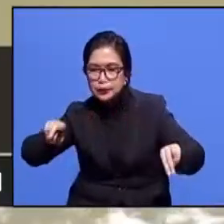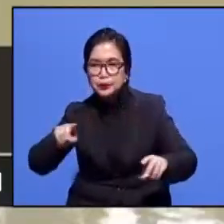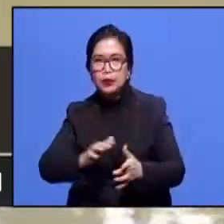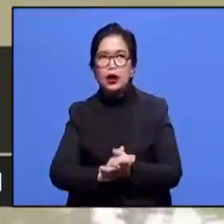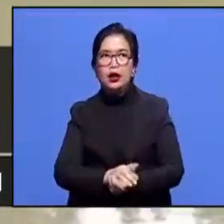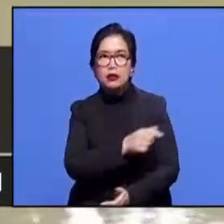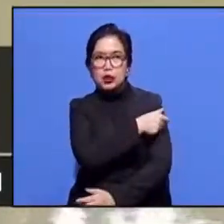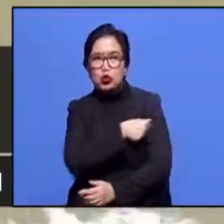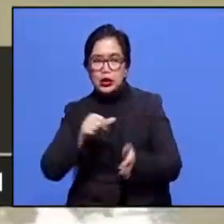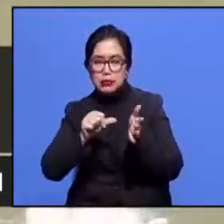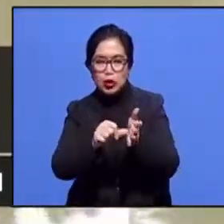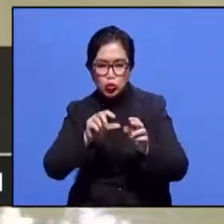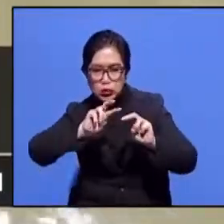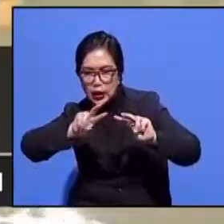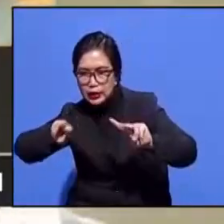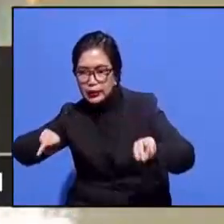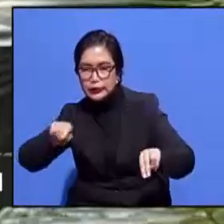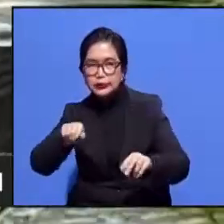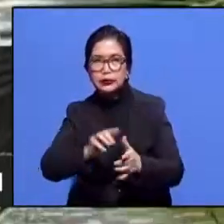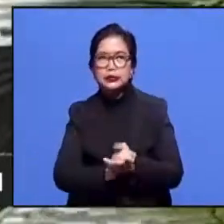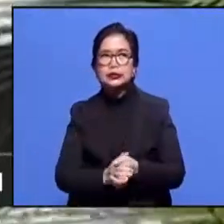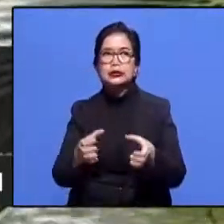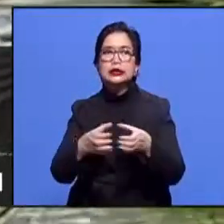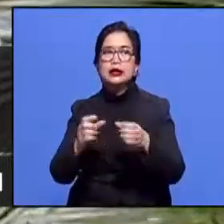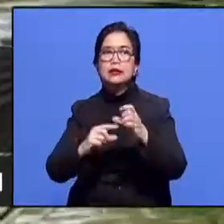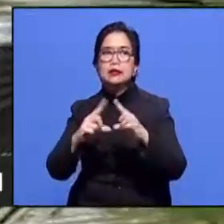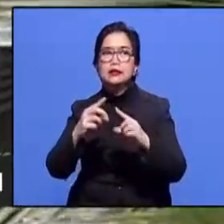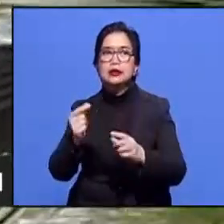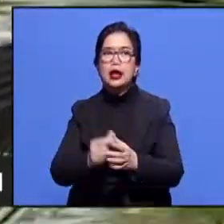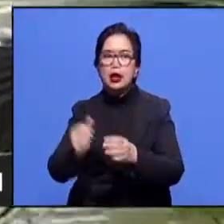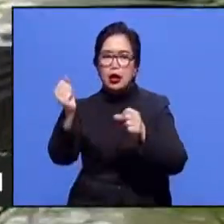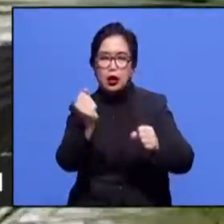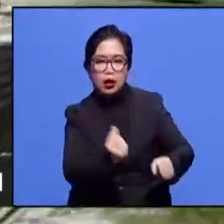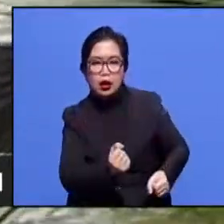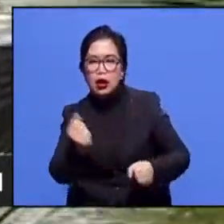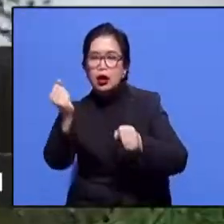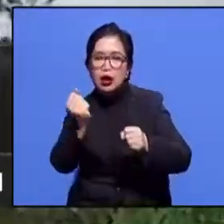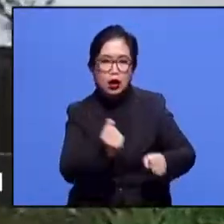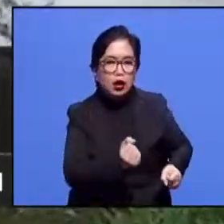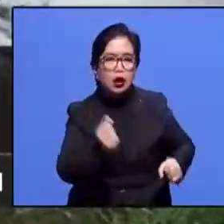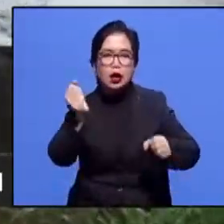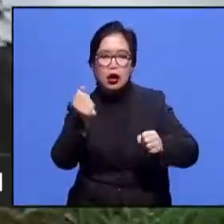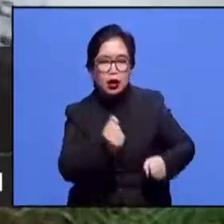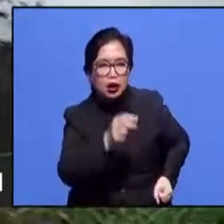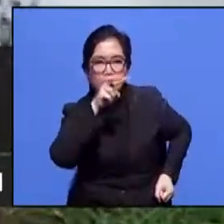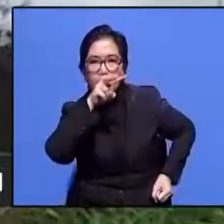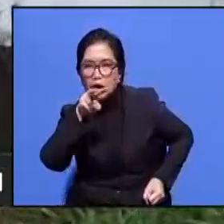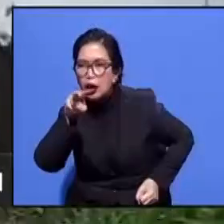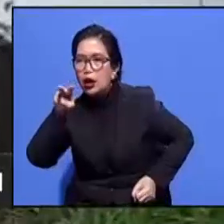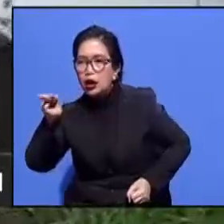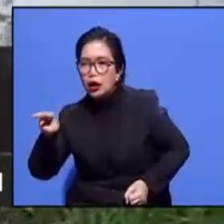sungai. Didi Beben melaporkan hingga Minggu siang tim SAR gabungan masih menyusuri aliran Kali Bekasi mencari korban yang